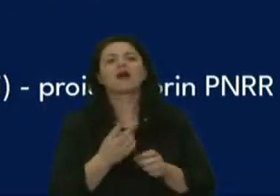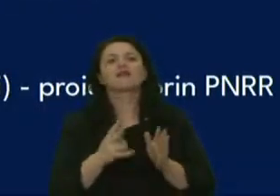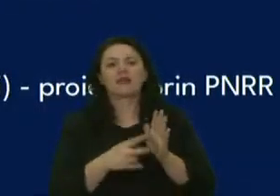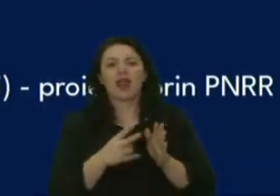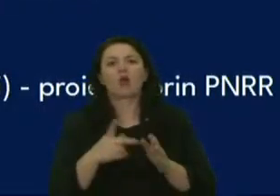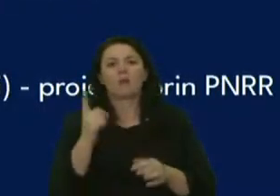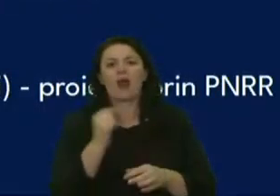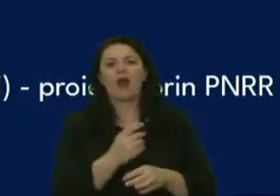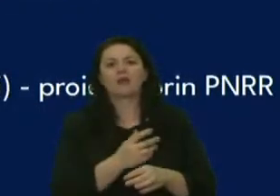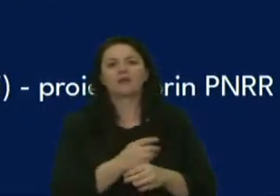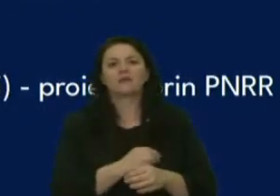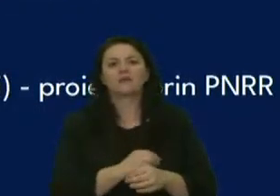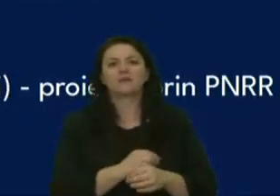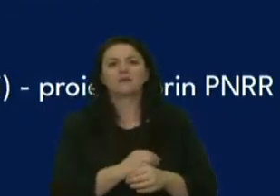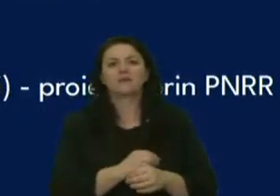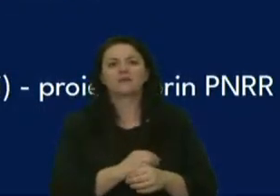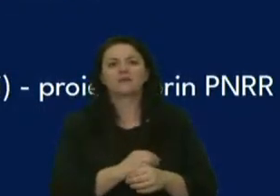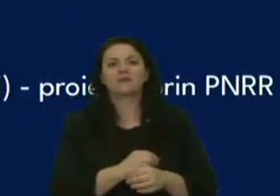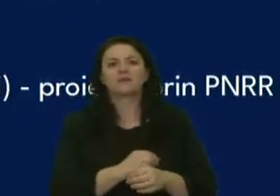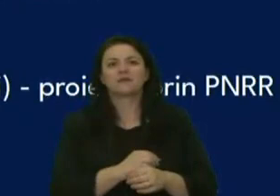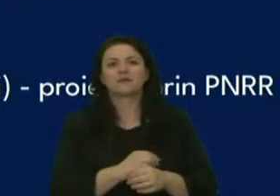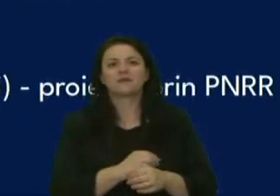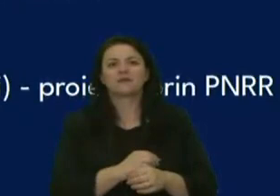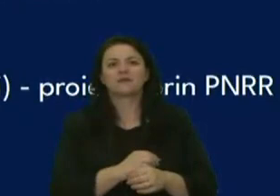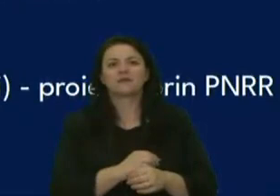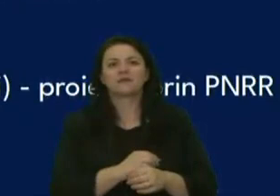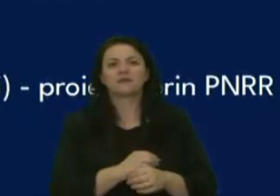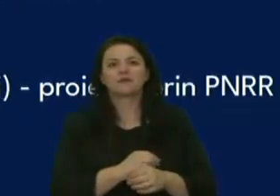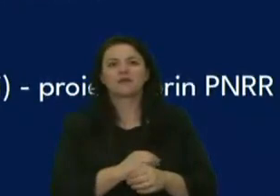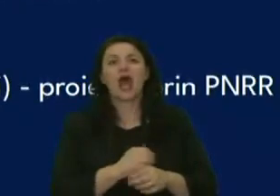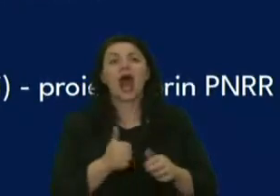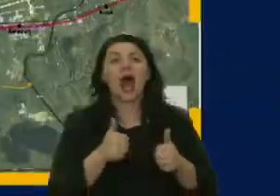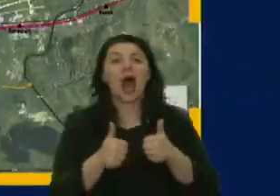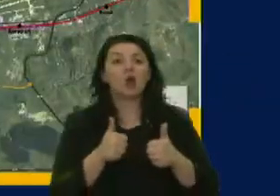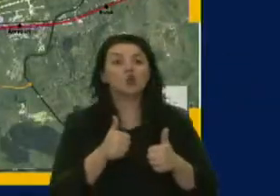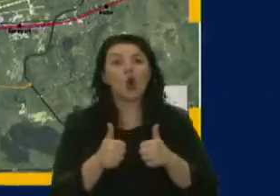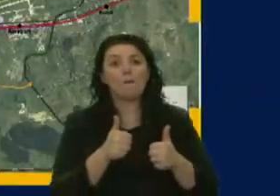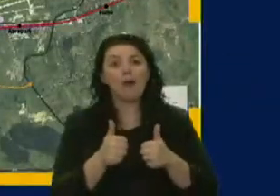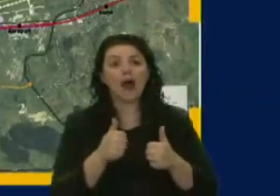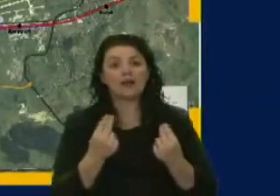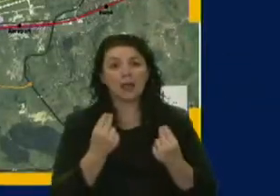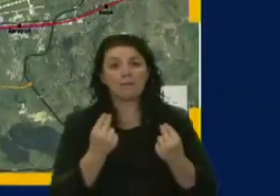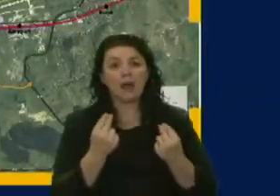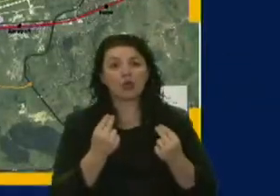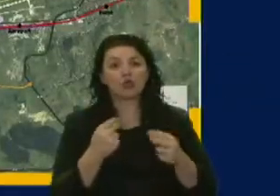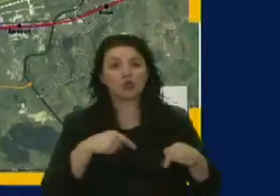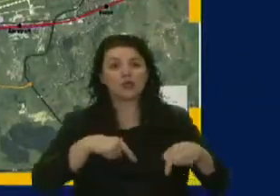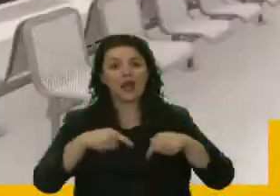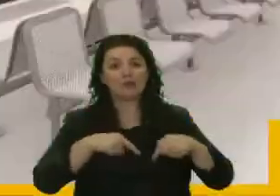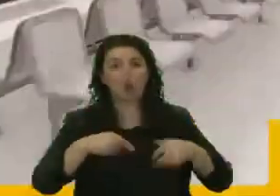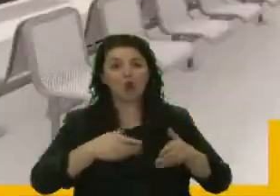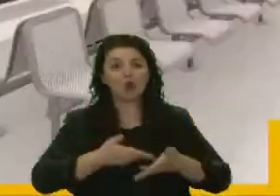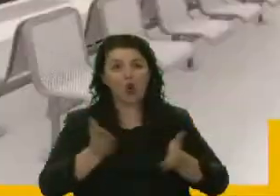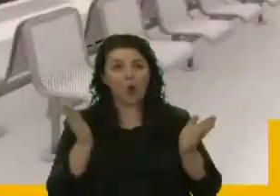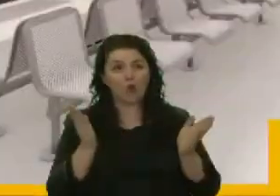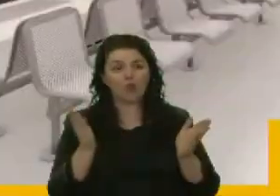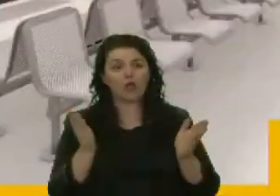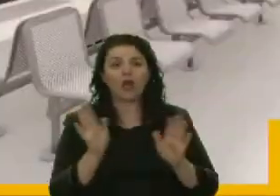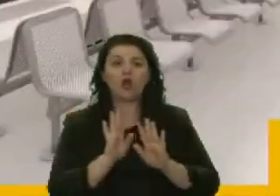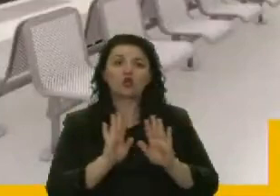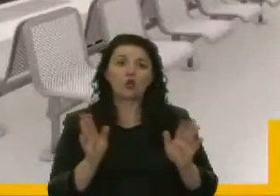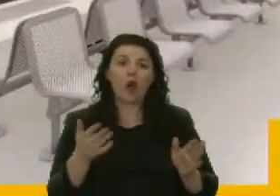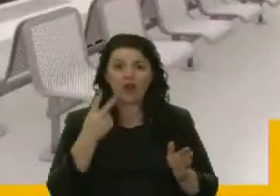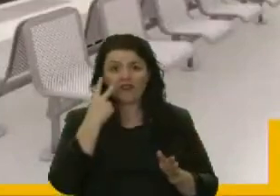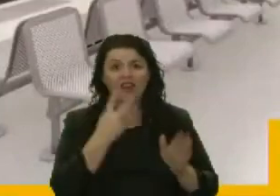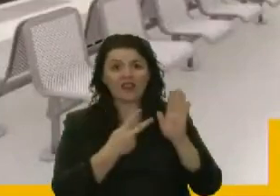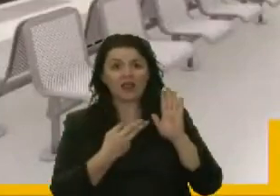pentru această direcție automate stradale pentru pentru transportul în comun Aici Doar alocările